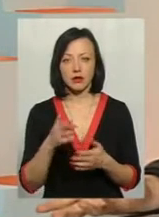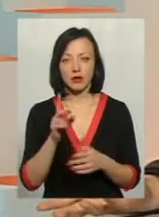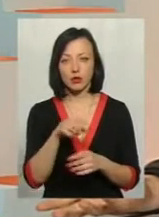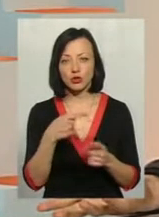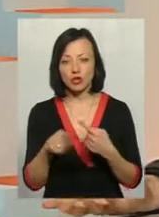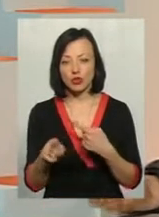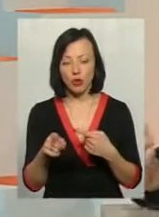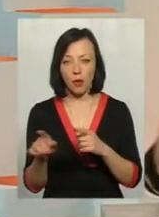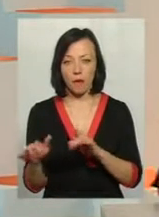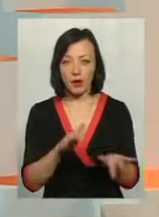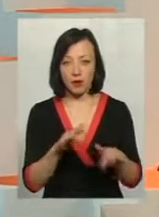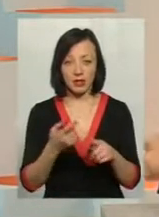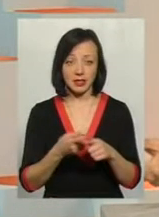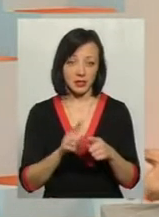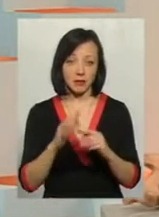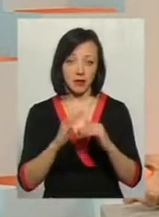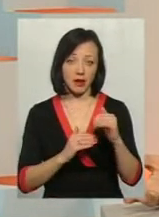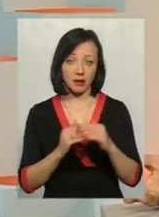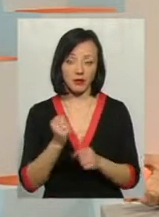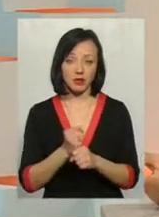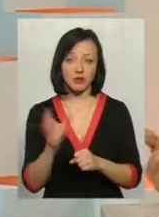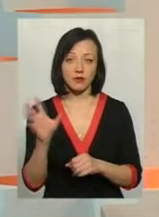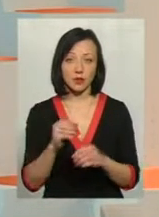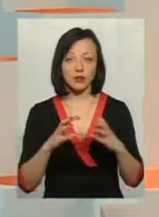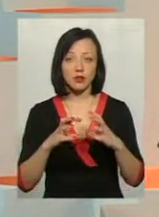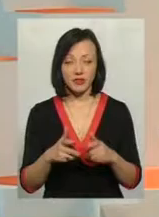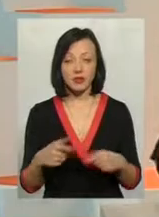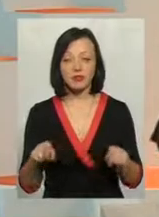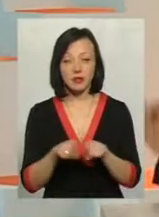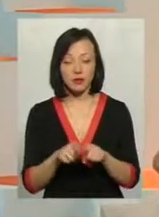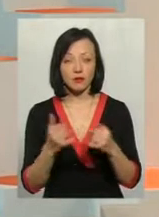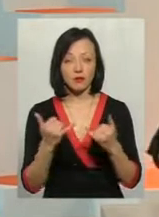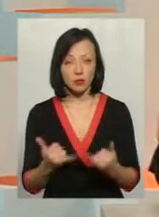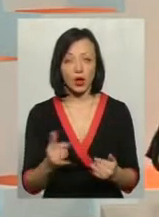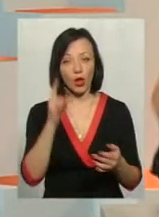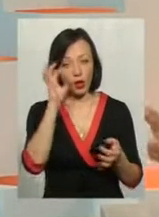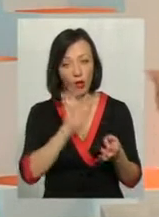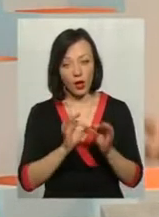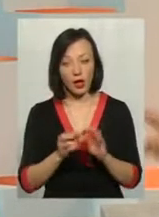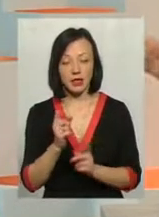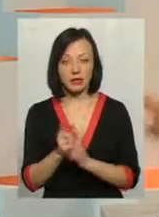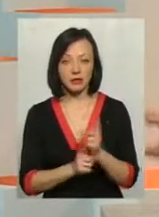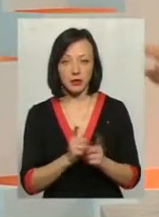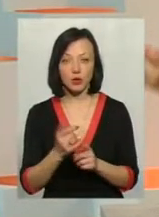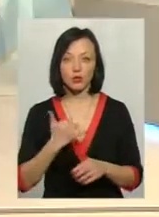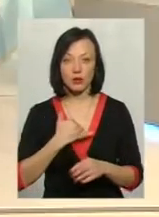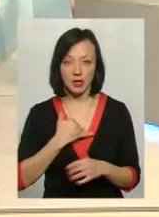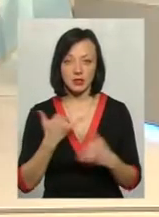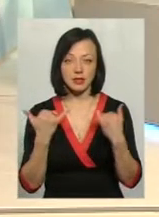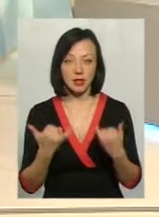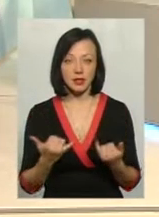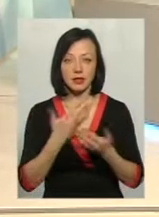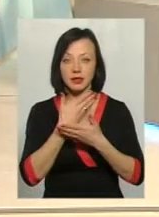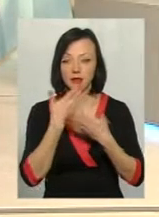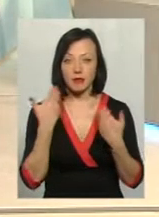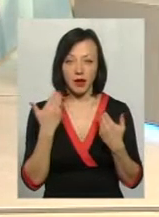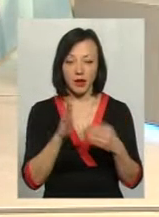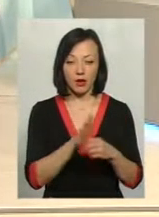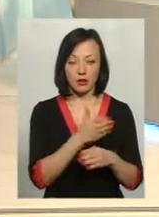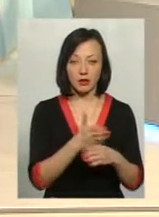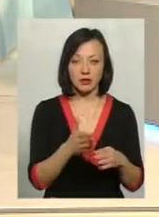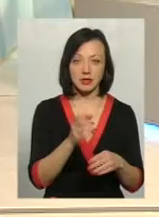на то чи іншу маніпуляцію. Тобто, це практика, яка працює в цілому світі. Саме в цьому зараз і логіка тих змін. Тому що в нас зараз немає розділення